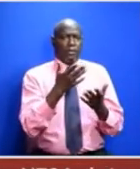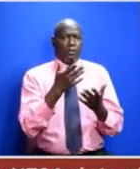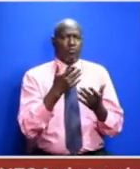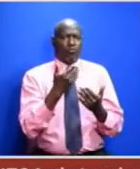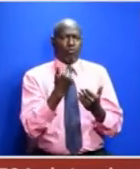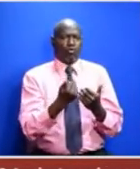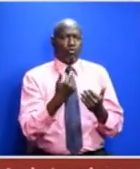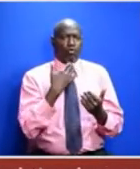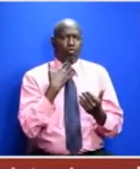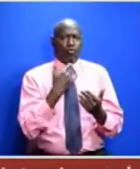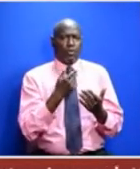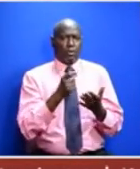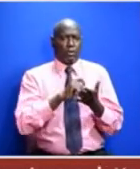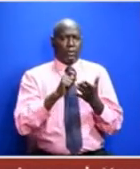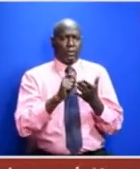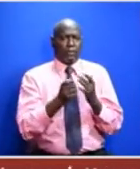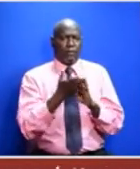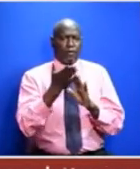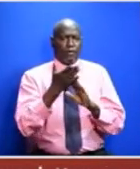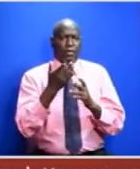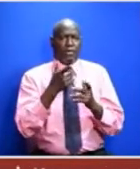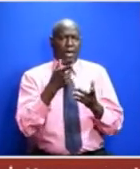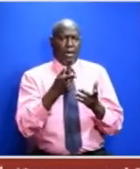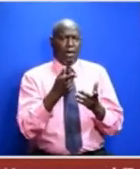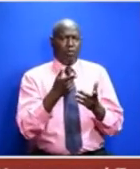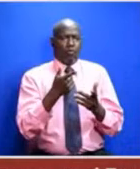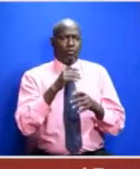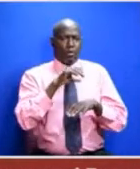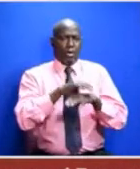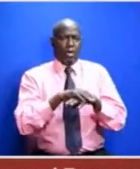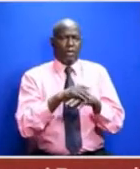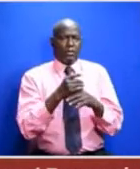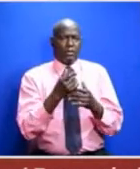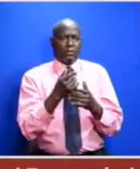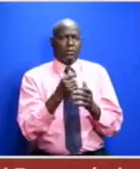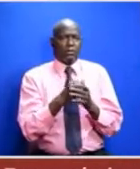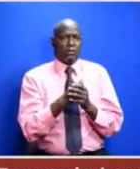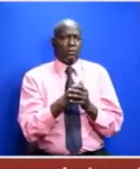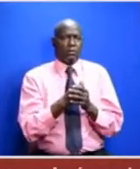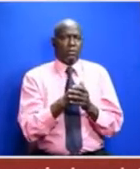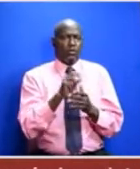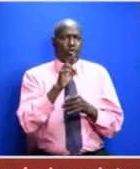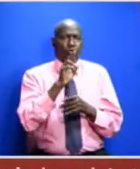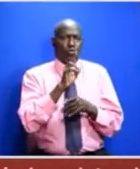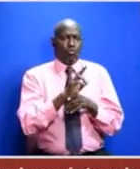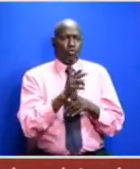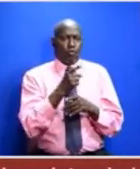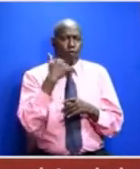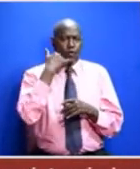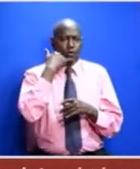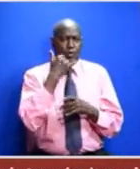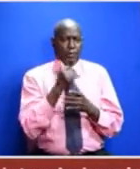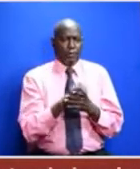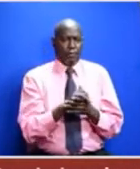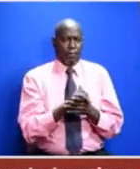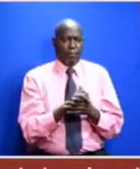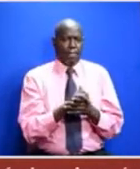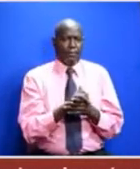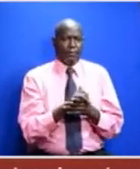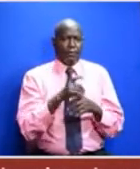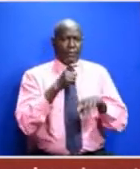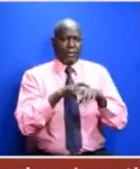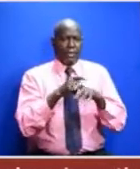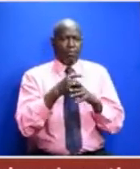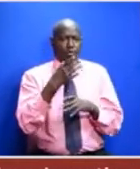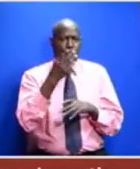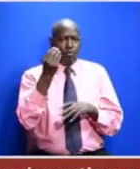haraka, kila mtoto anaandika haraka ndiposa apate hiyo nafasi ya kutumia simu ya hidi. Harafu muhimu mwingine, unaona hata wakati wa